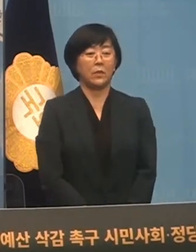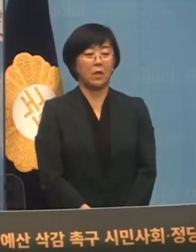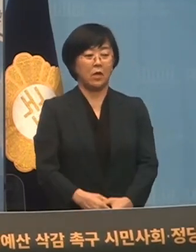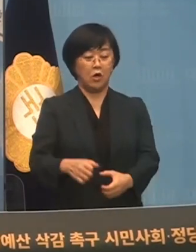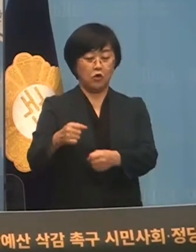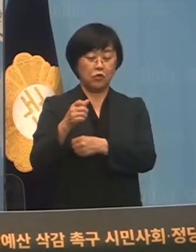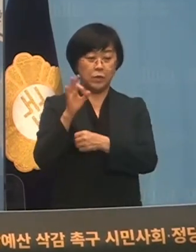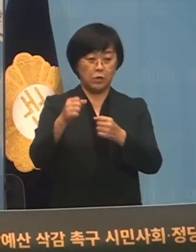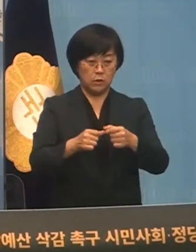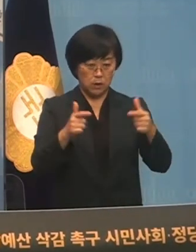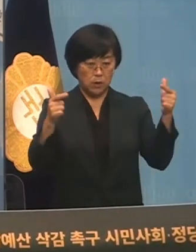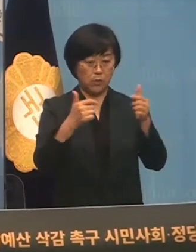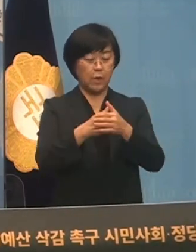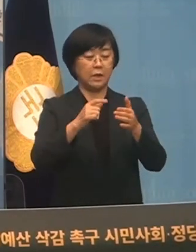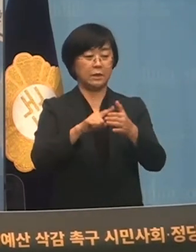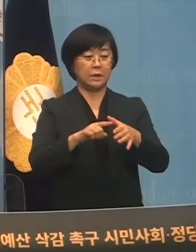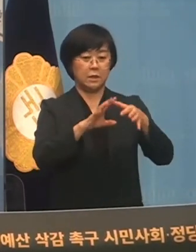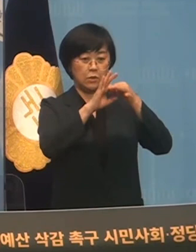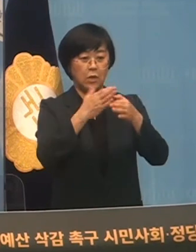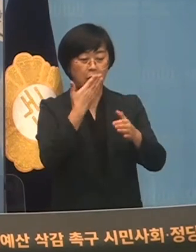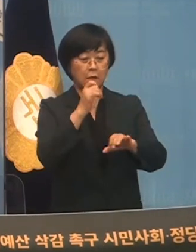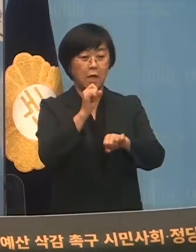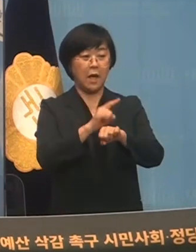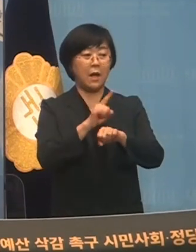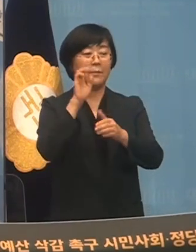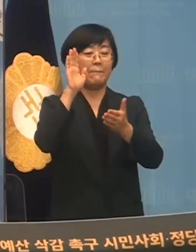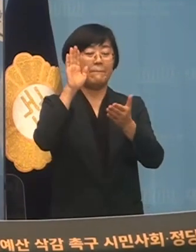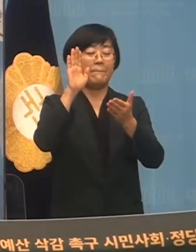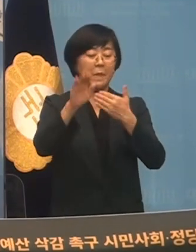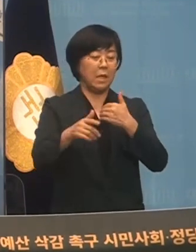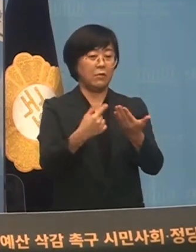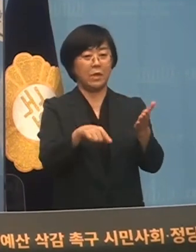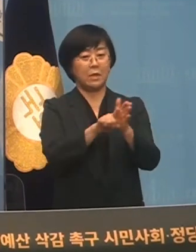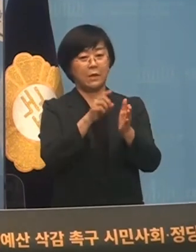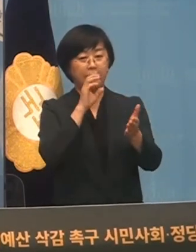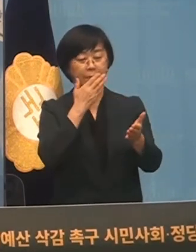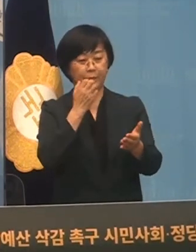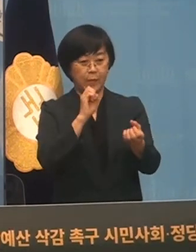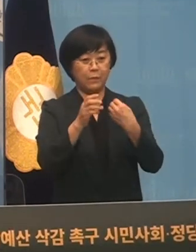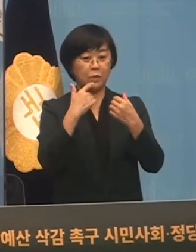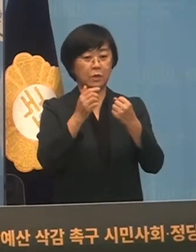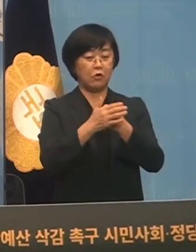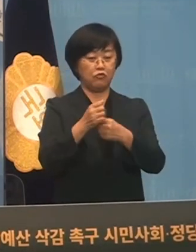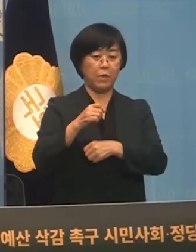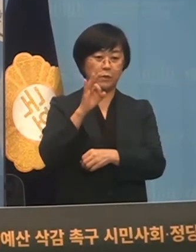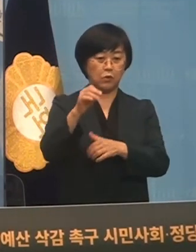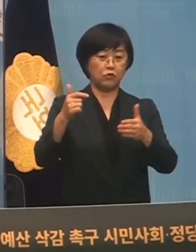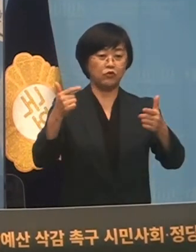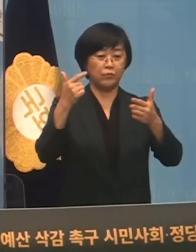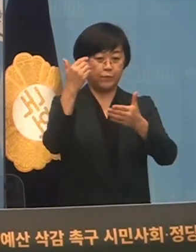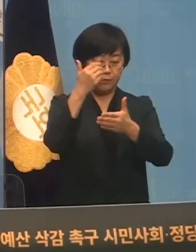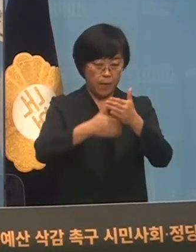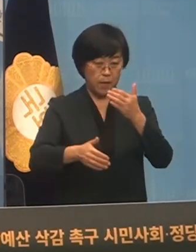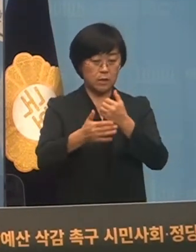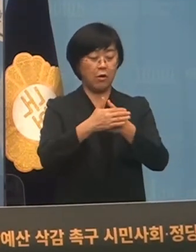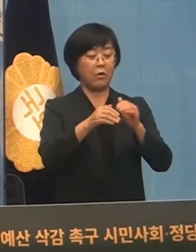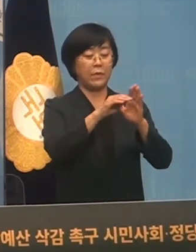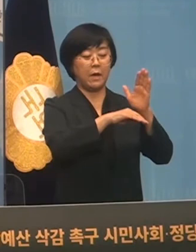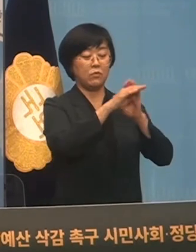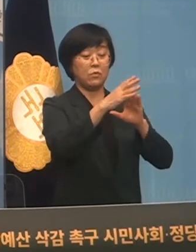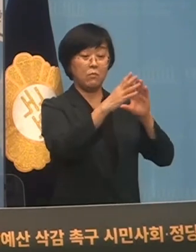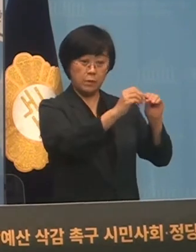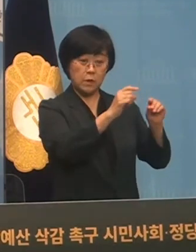군비 증강과 군비 경쟁은 지속가능한 미래를 위한 답이 될 수 없습니다. 이제 충분한 국방비를 줄여 중단된 남북대화를